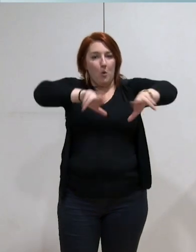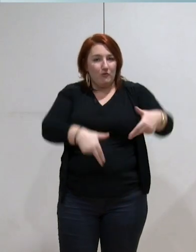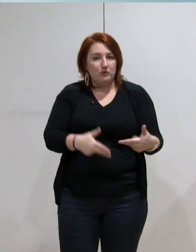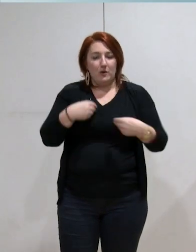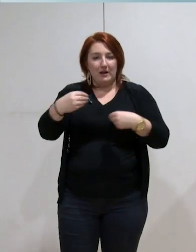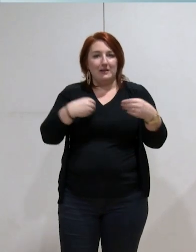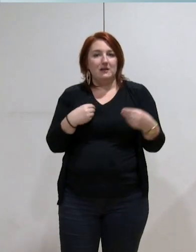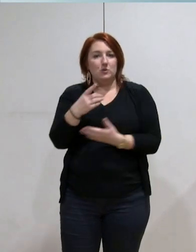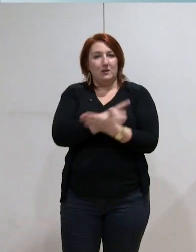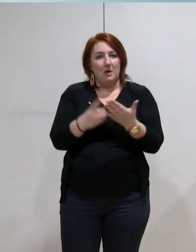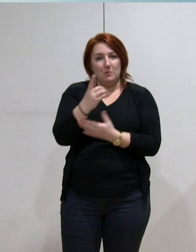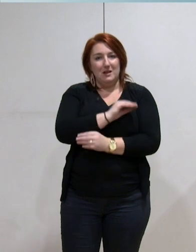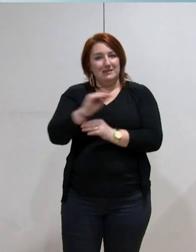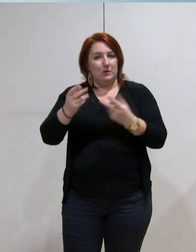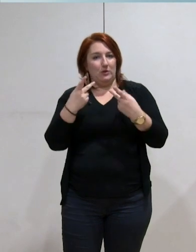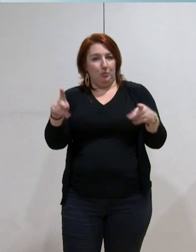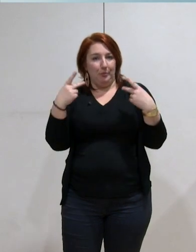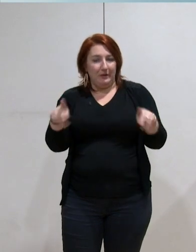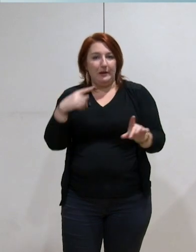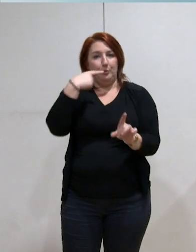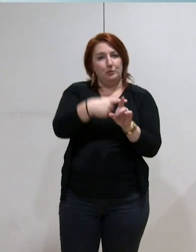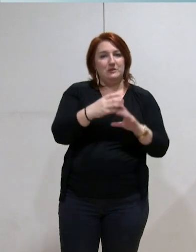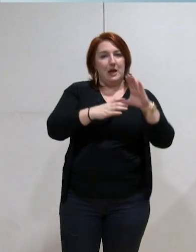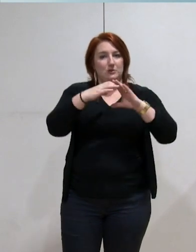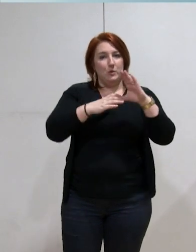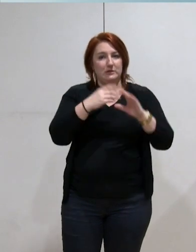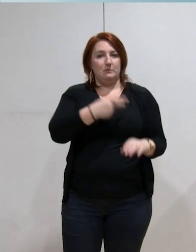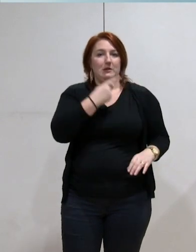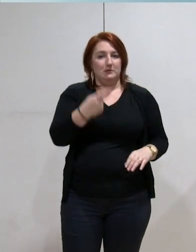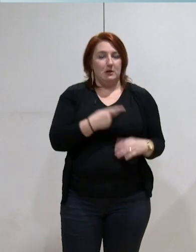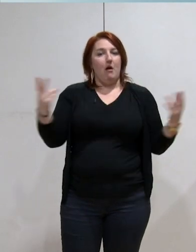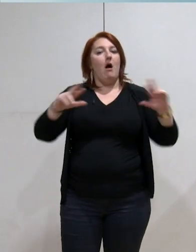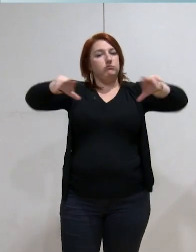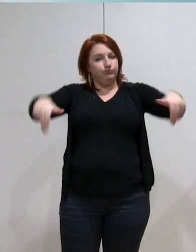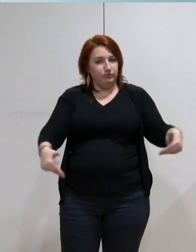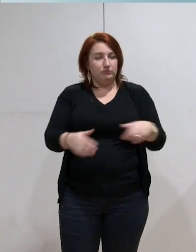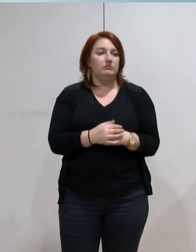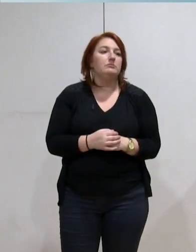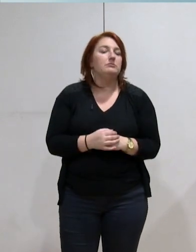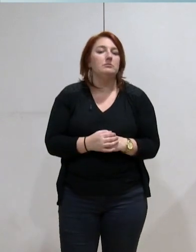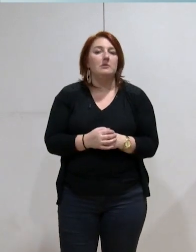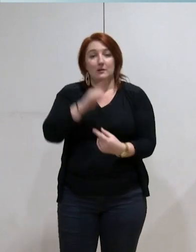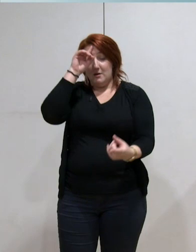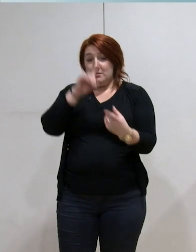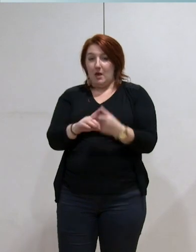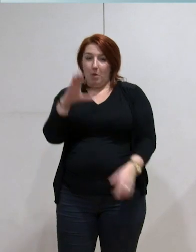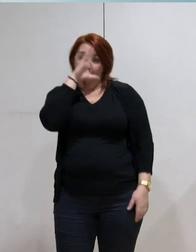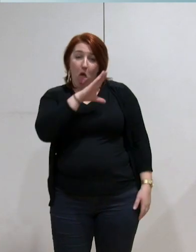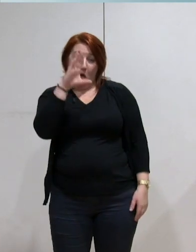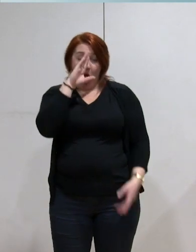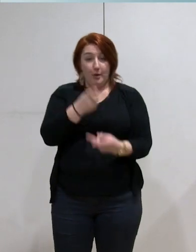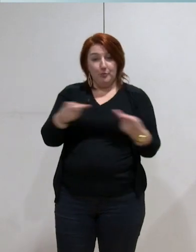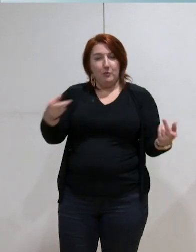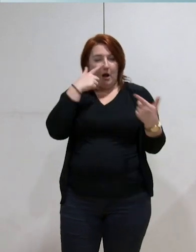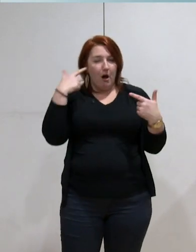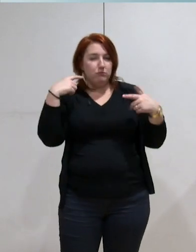la direction départementale de la sécurité publique et SOS médecin sur la gestion de livresse publique manifeste